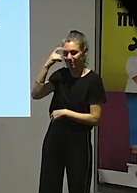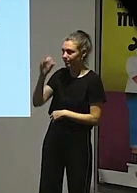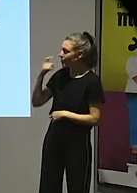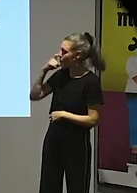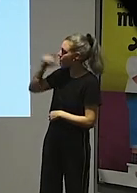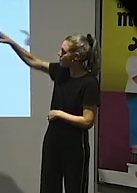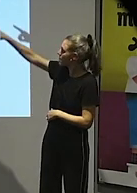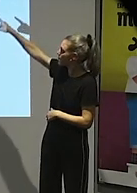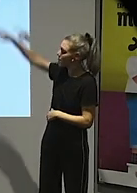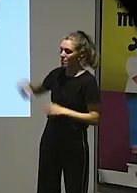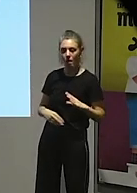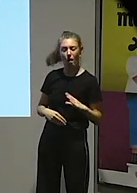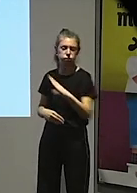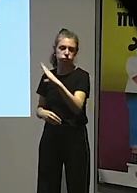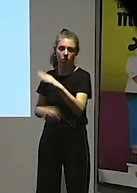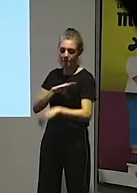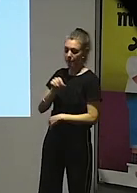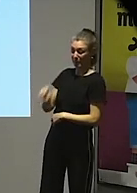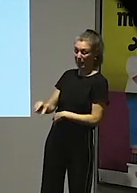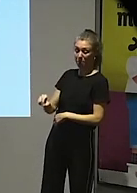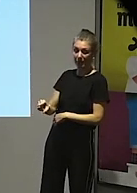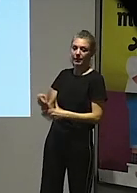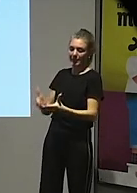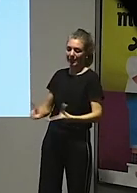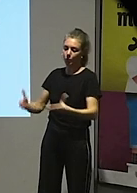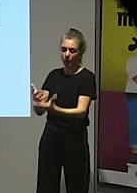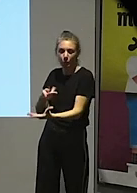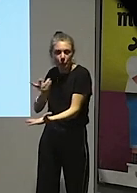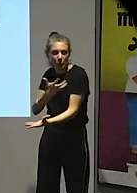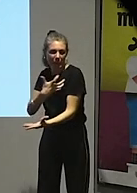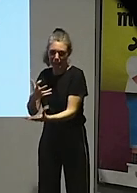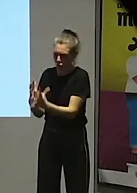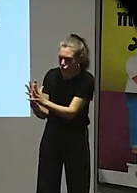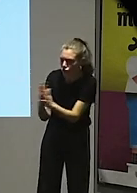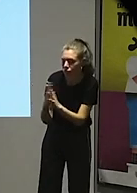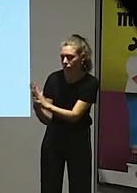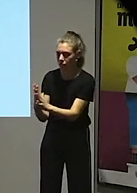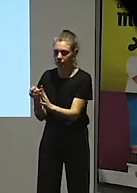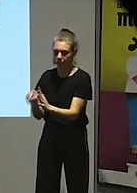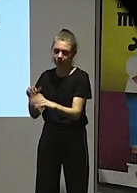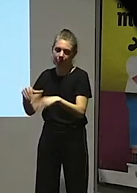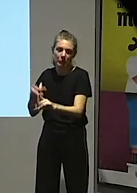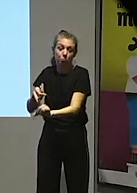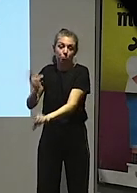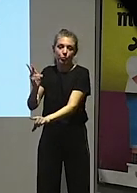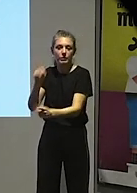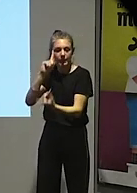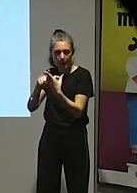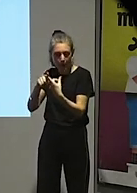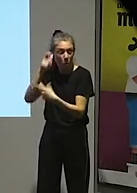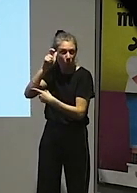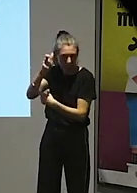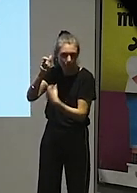plus, vont catalyser en quelque sorte l'effet, vont le rendre encore plus important dans son angle cognitif et